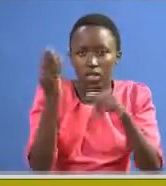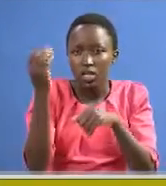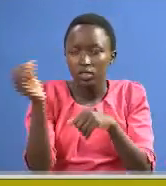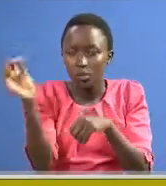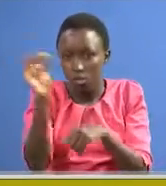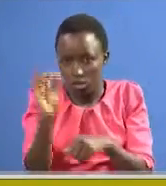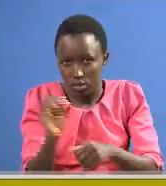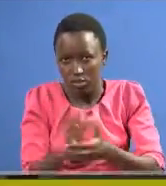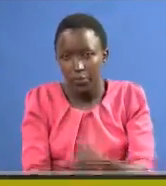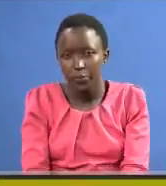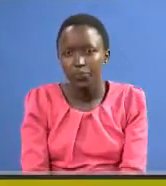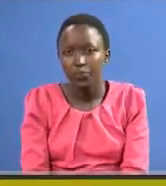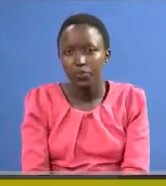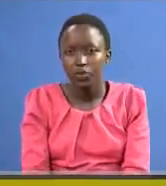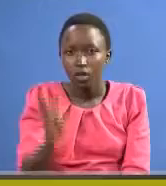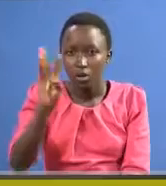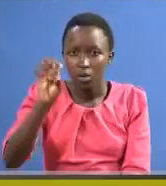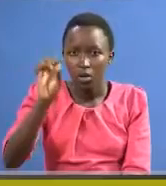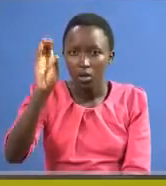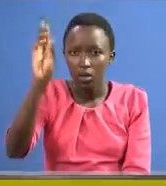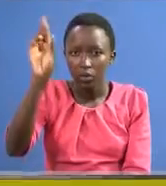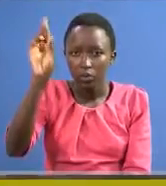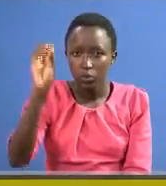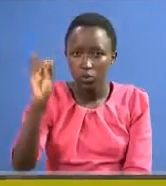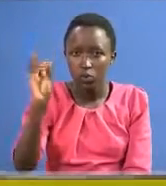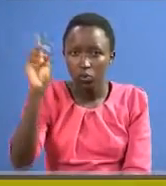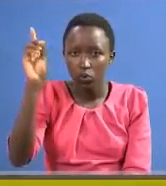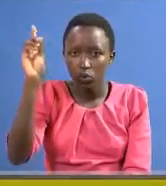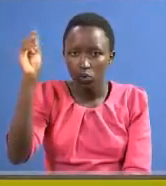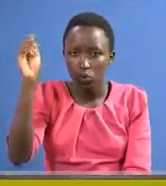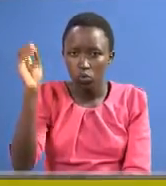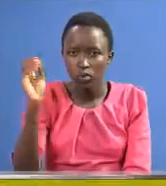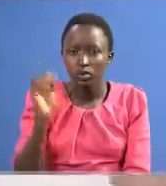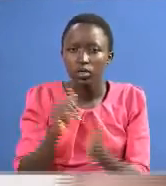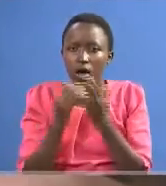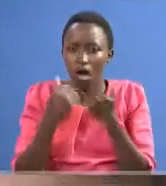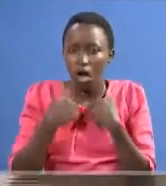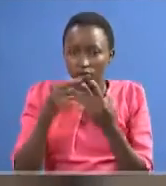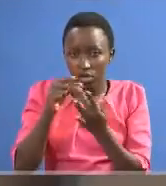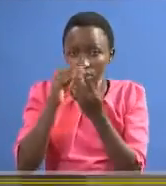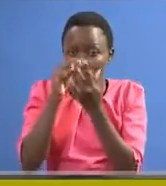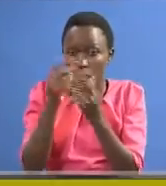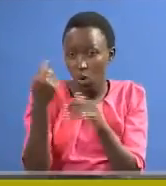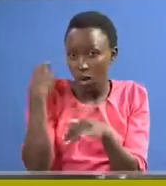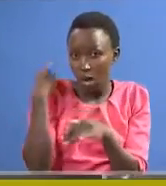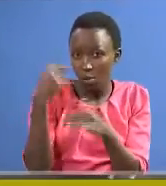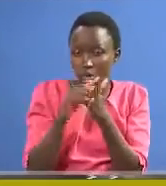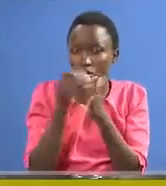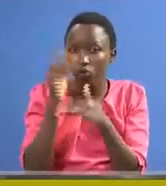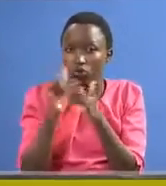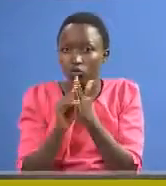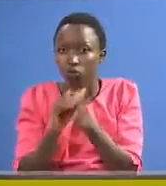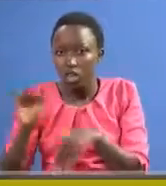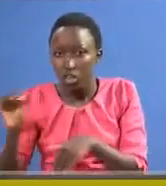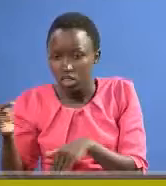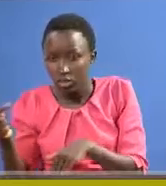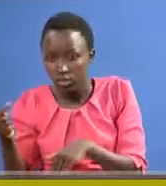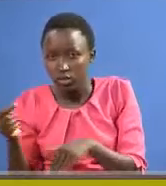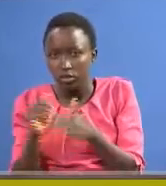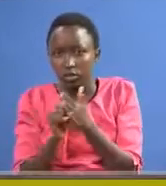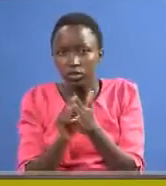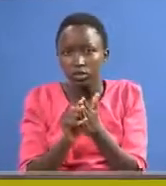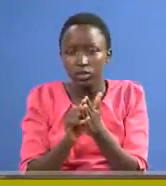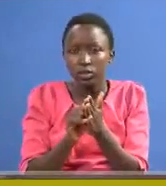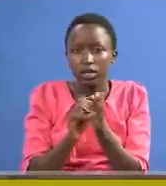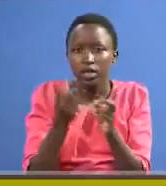30. Microdot ni kifaa kidogo zaidi mno chenye nambari maalum ambayo iko katika idadi ya maelfu na unyunyizwa